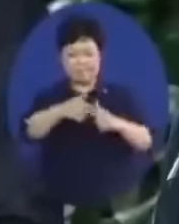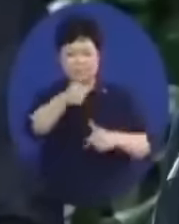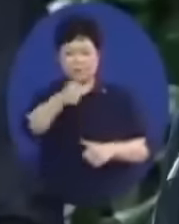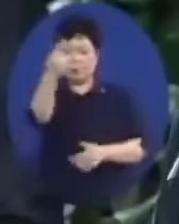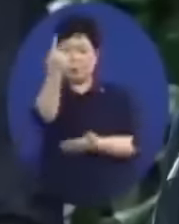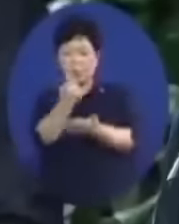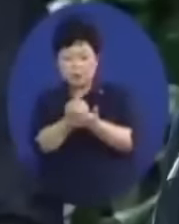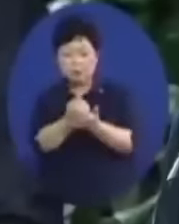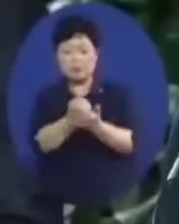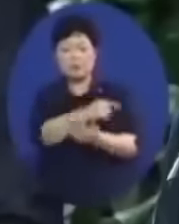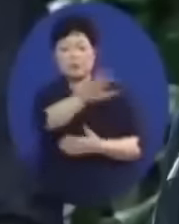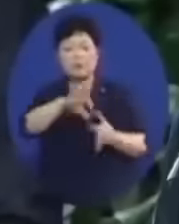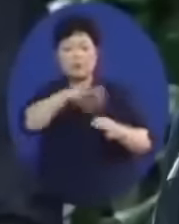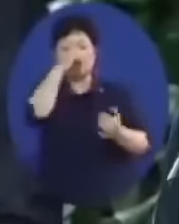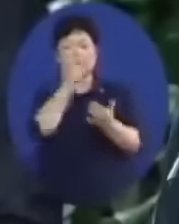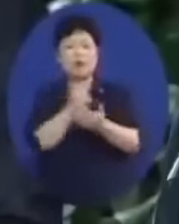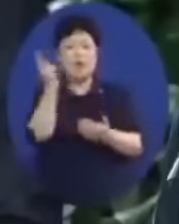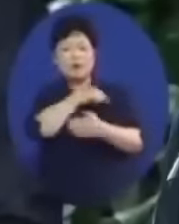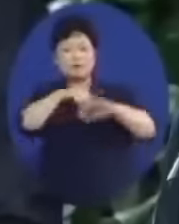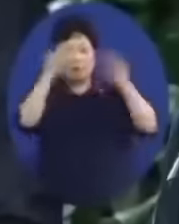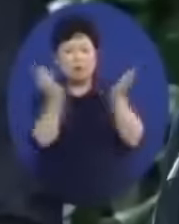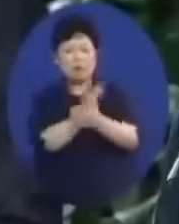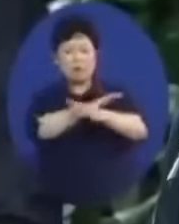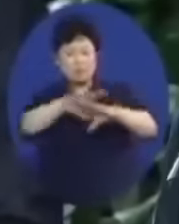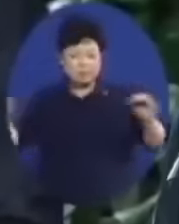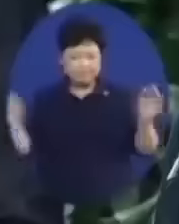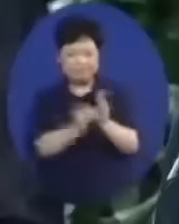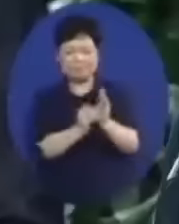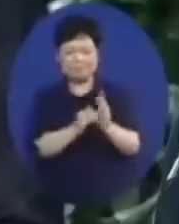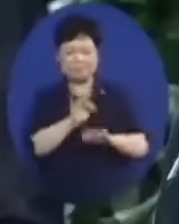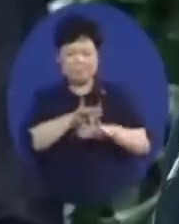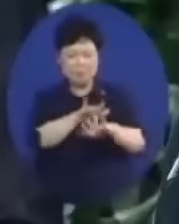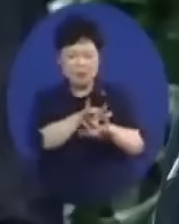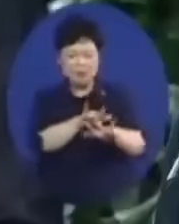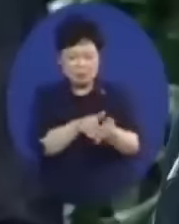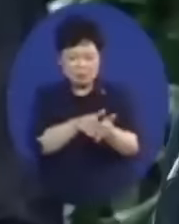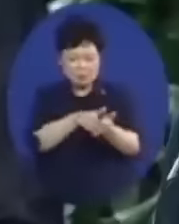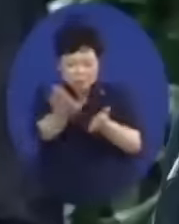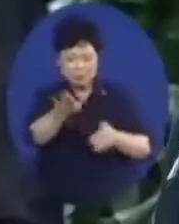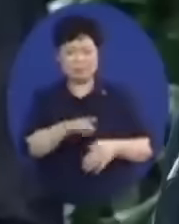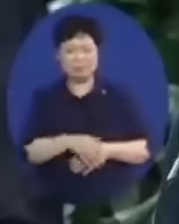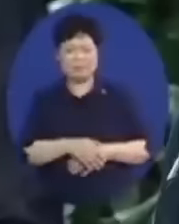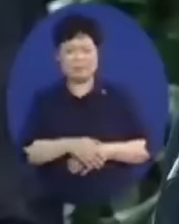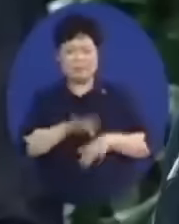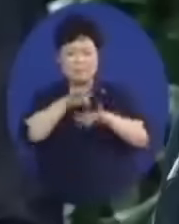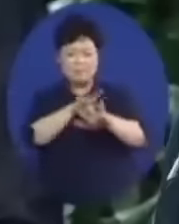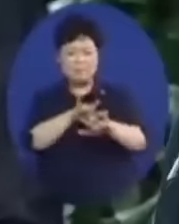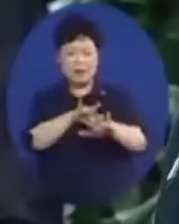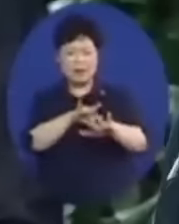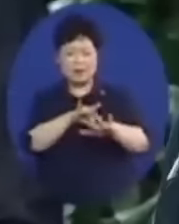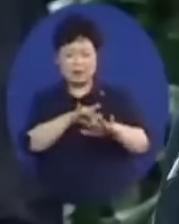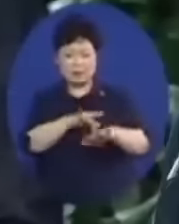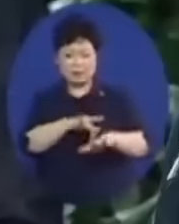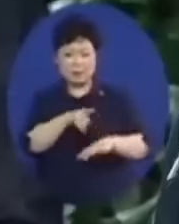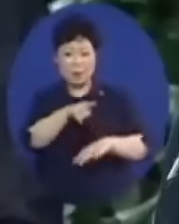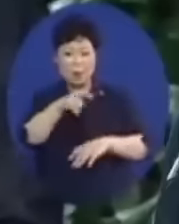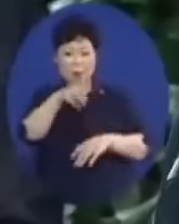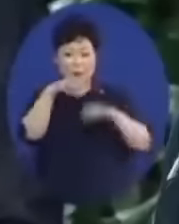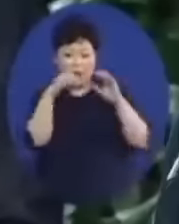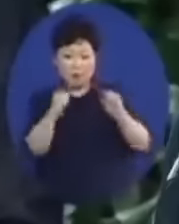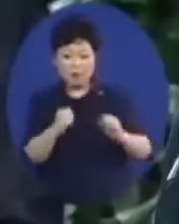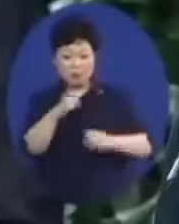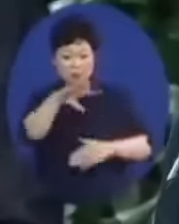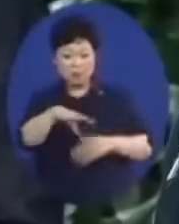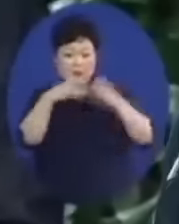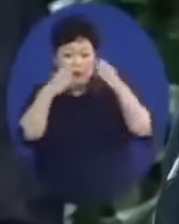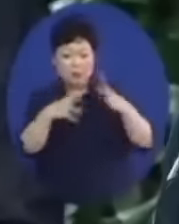예수님이 오셔서 우리의 죄악을 다 청산하고 난 다음에 마귀를 쫓아내고 마귀에 있던 자리에 새로운